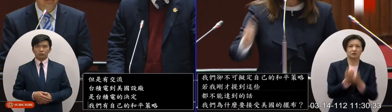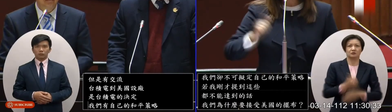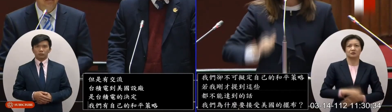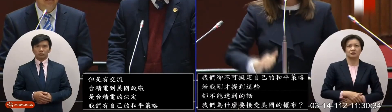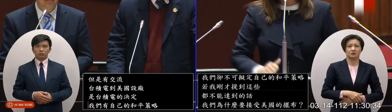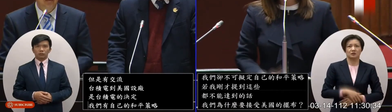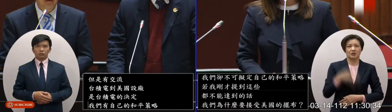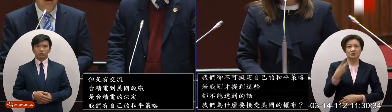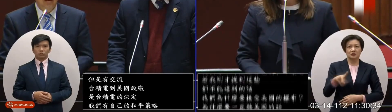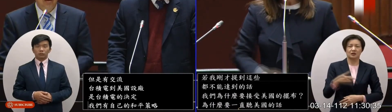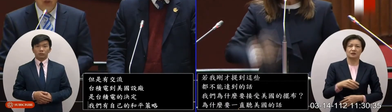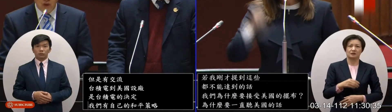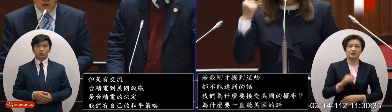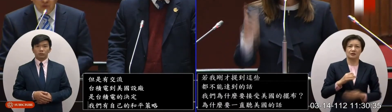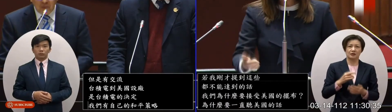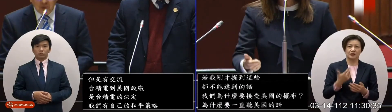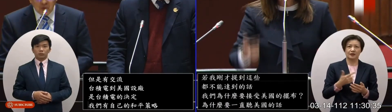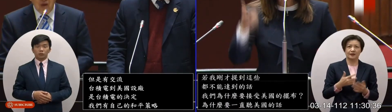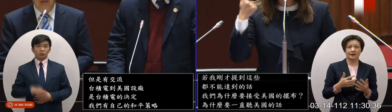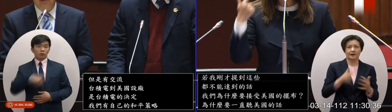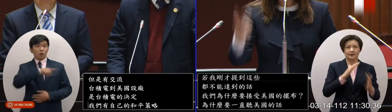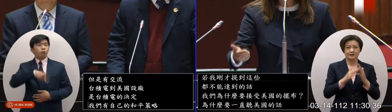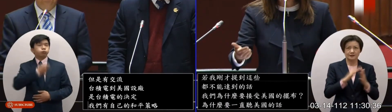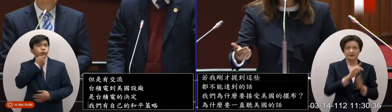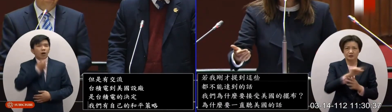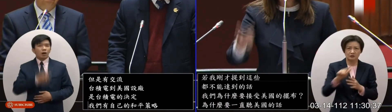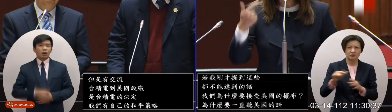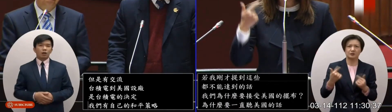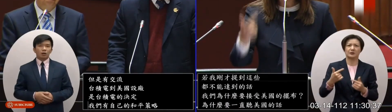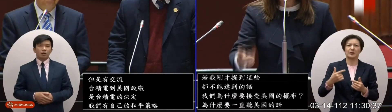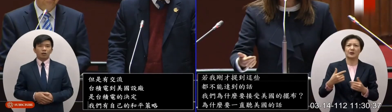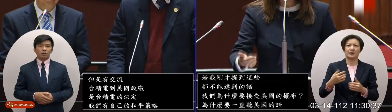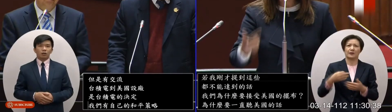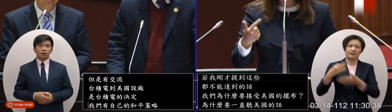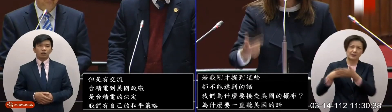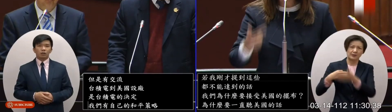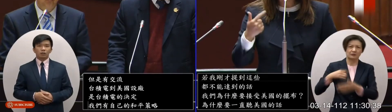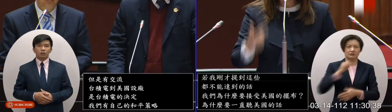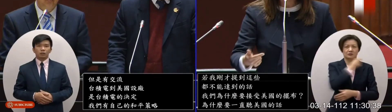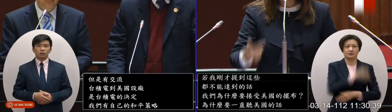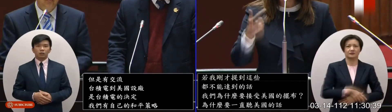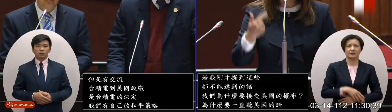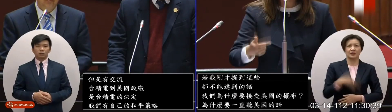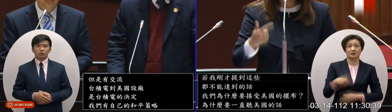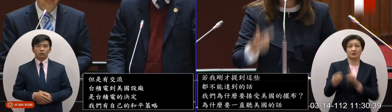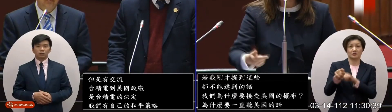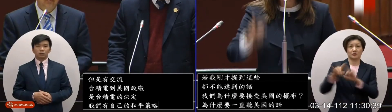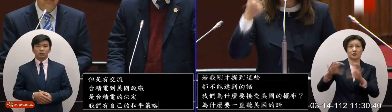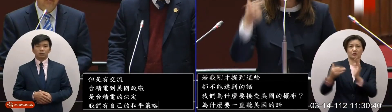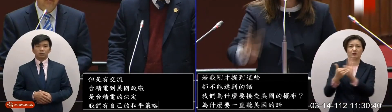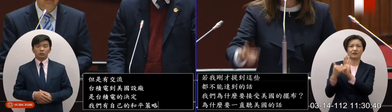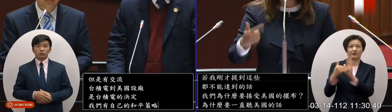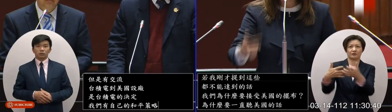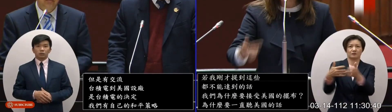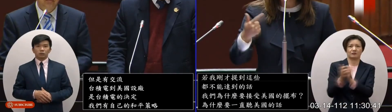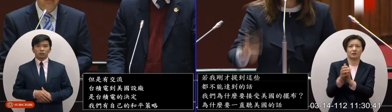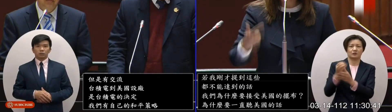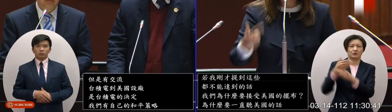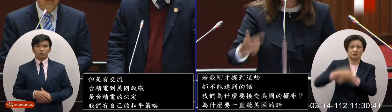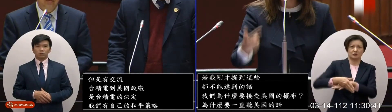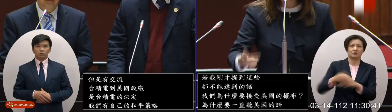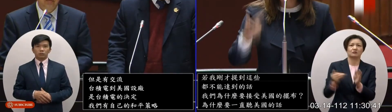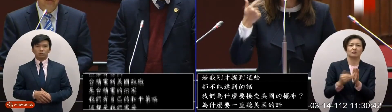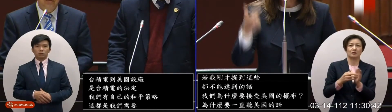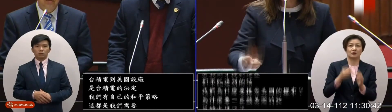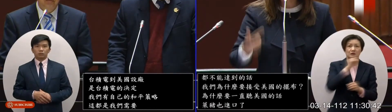们也塞给我们了，然后现在我们的国防部又要按照美国的国防通过的案子，让台湾变